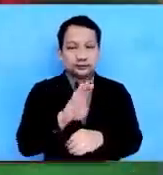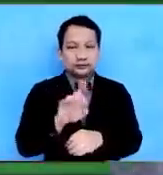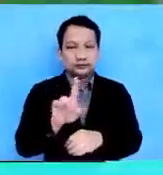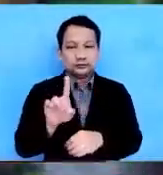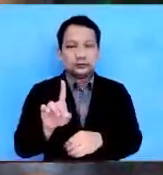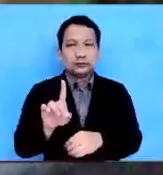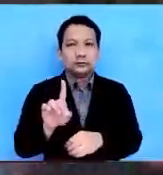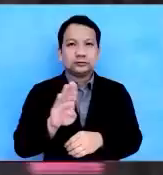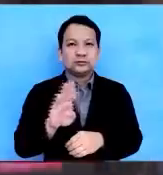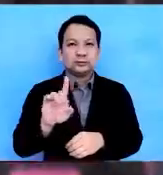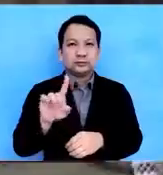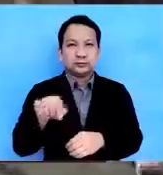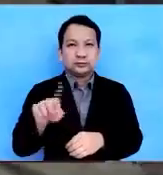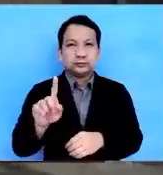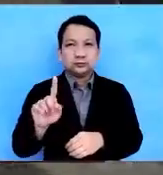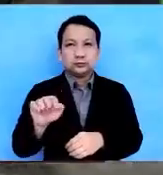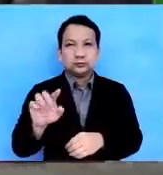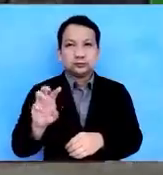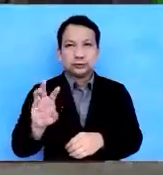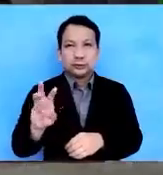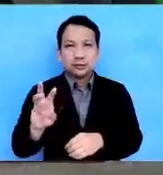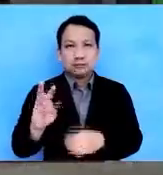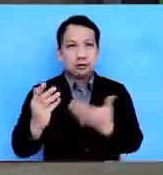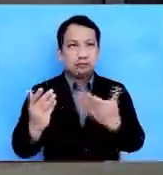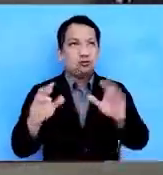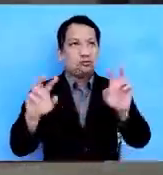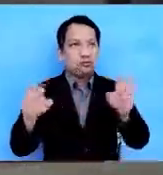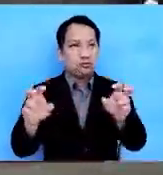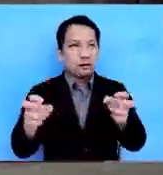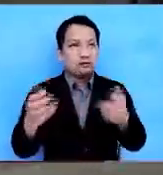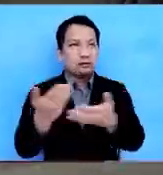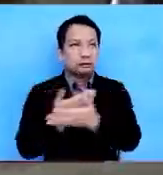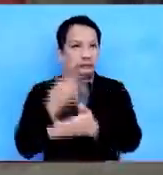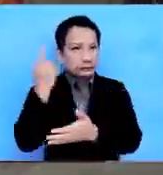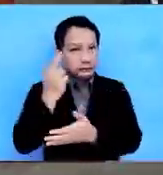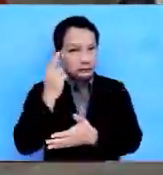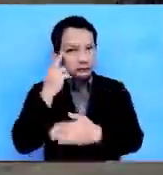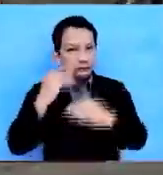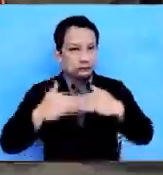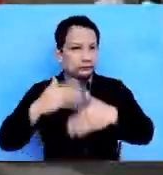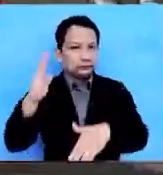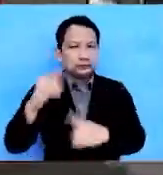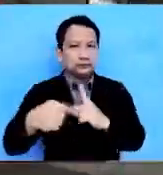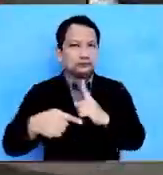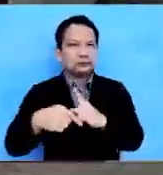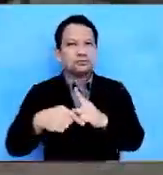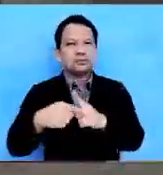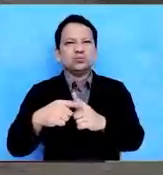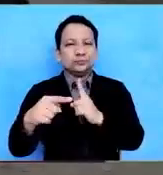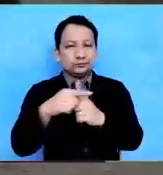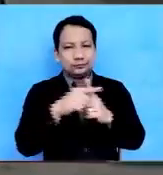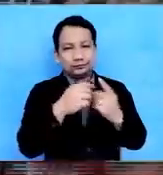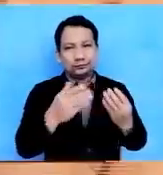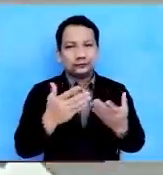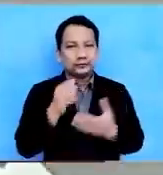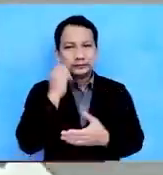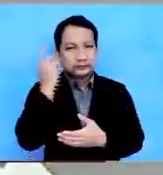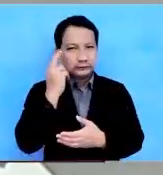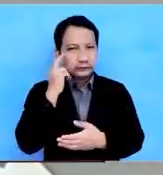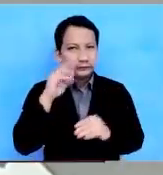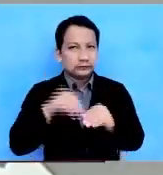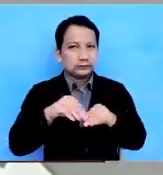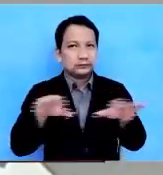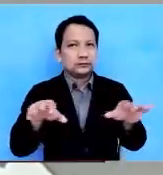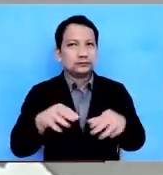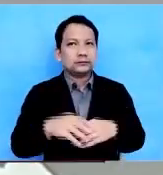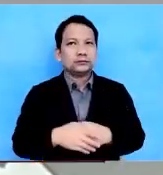Arcturus subvariant ang dahilan na pagsipan ng mga kaso. Pero sabi ng DOH, di lang ito ang dahilan ng hawaan. Nandyan